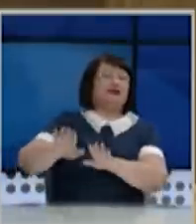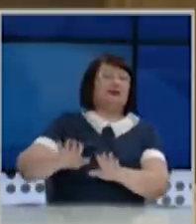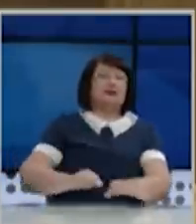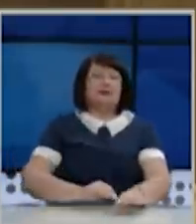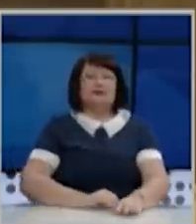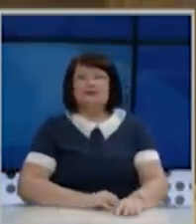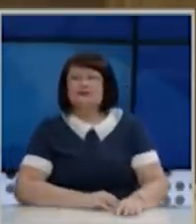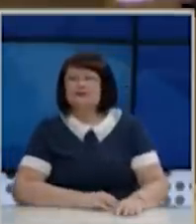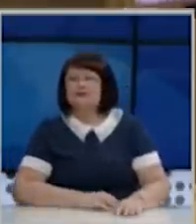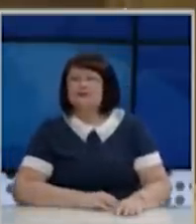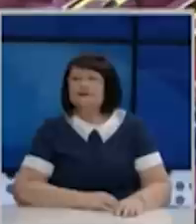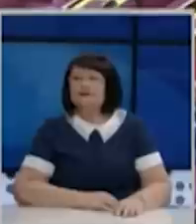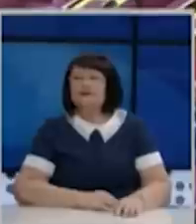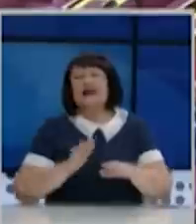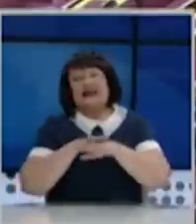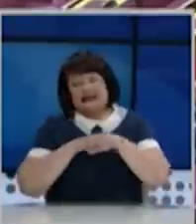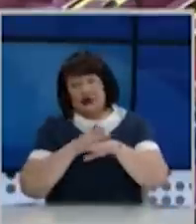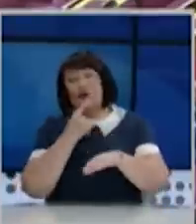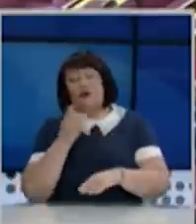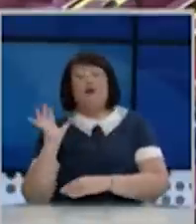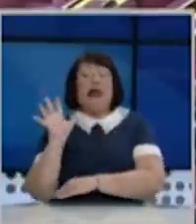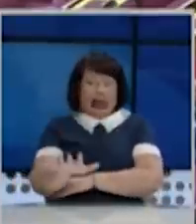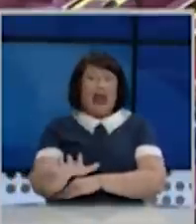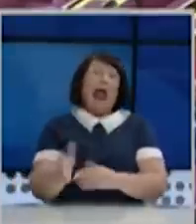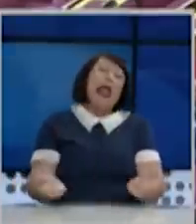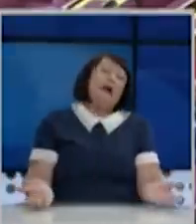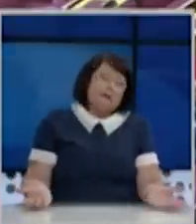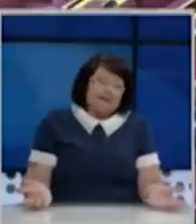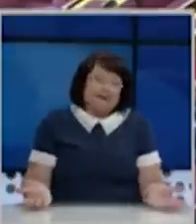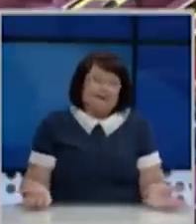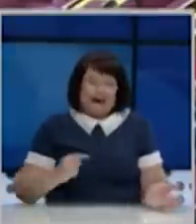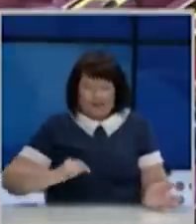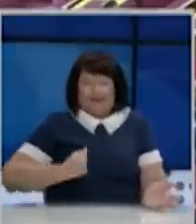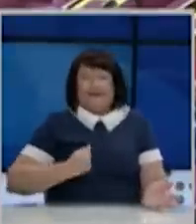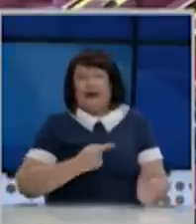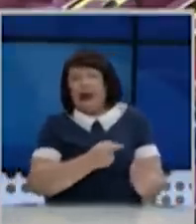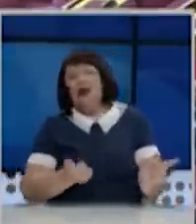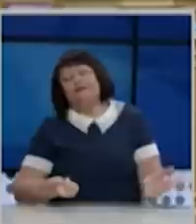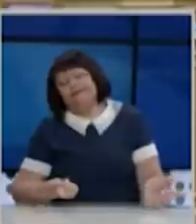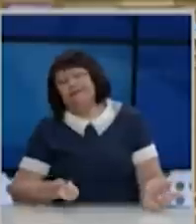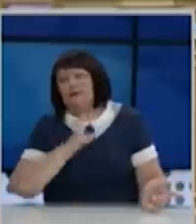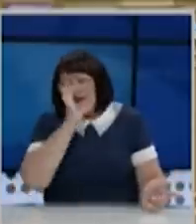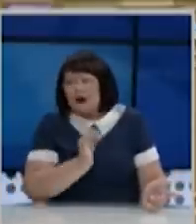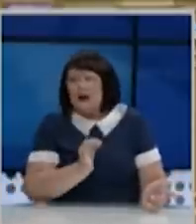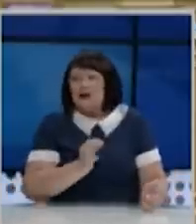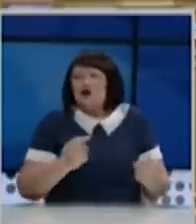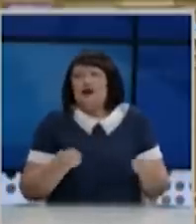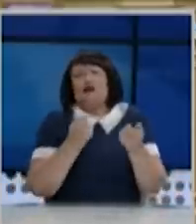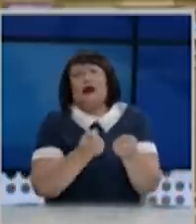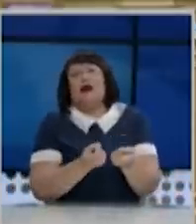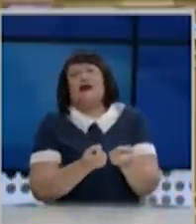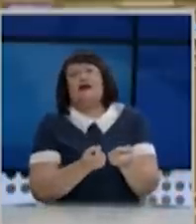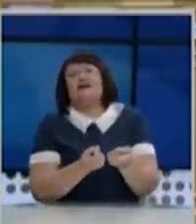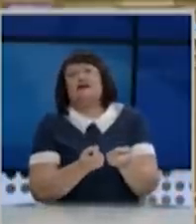Μη δίνοντας, συγγνώμη για την έκφραση, αλλά καταλαβαίνετε. Βλέπω ότι ενοχλήστε, αλλά στην πραγματικότητα αυτό κάνατε.